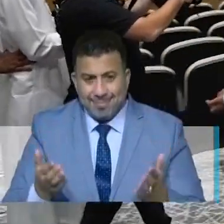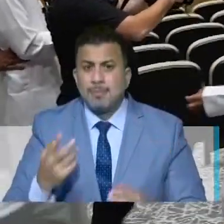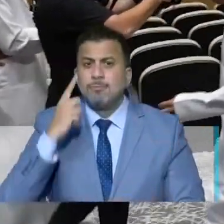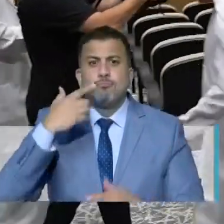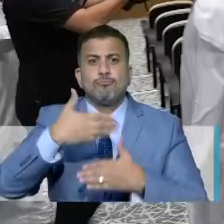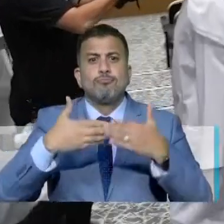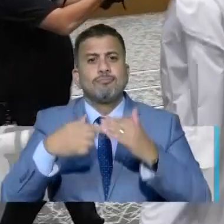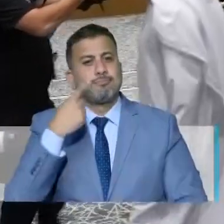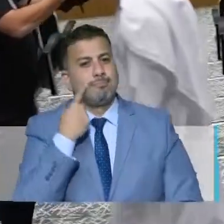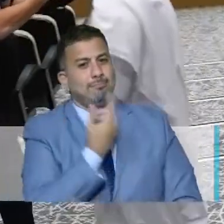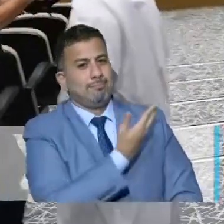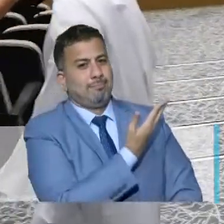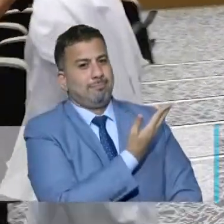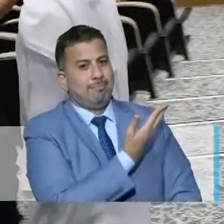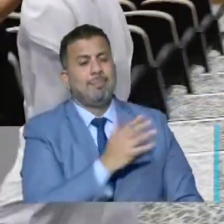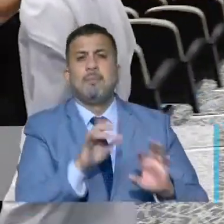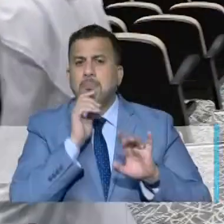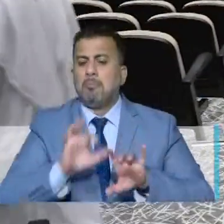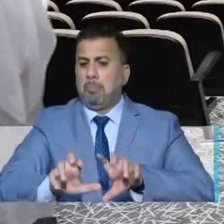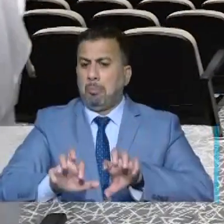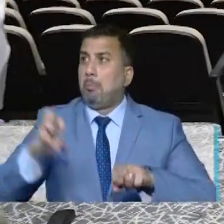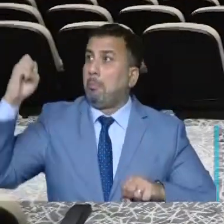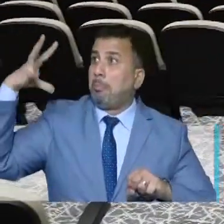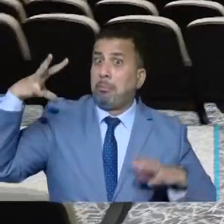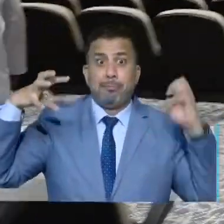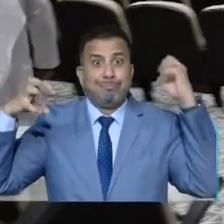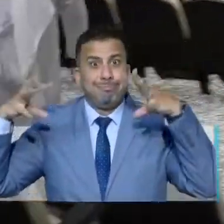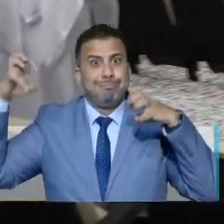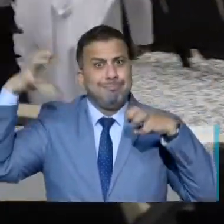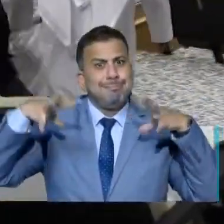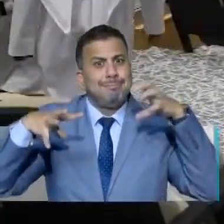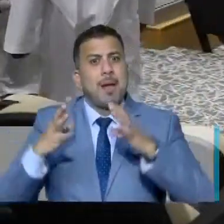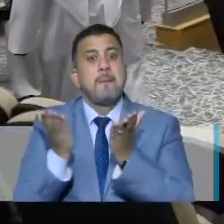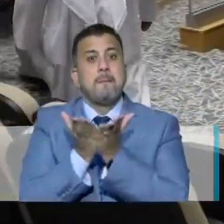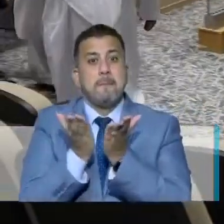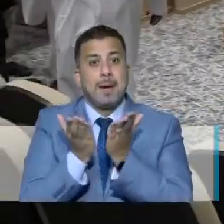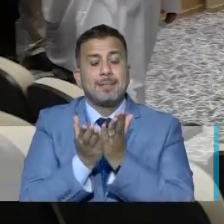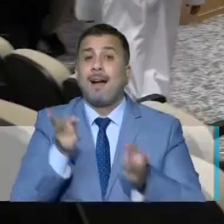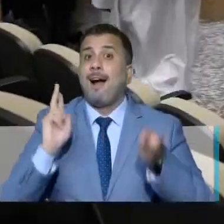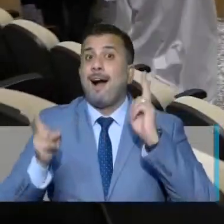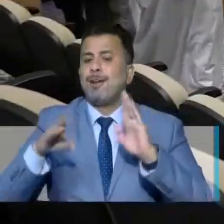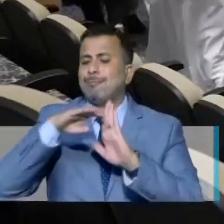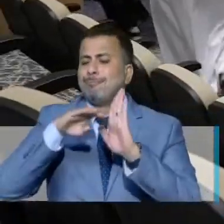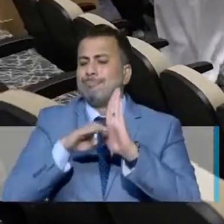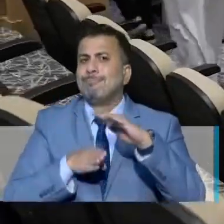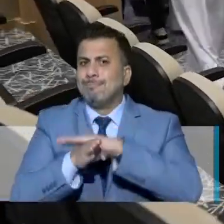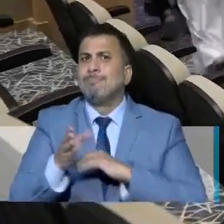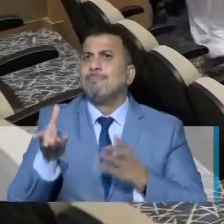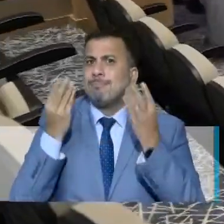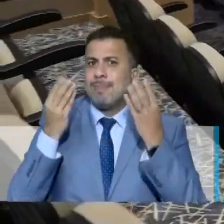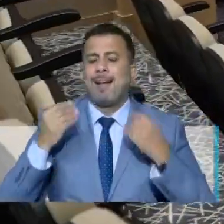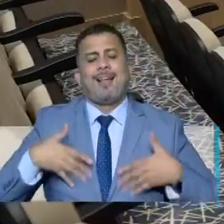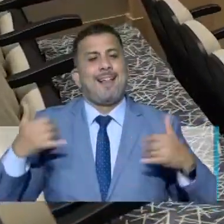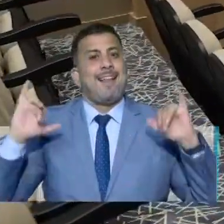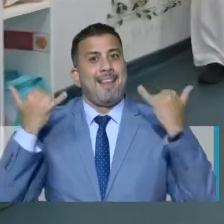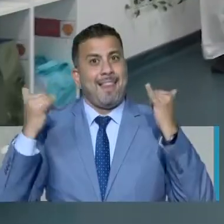ومرافقه المزوده باحدث الاجهزه والتقنيات التي تساعد المدرسه على تنظيم الفعاليات والاحداث التعليميه